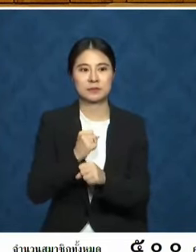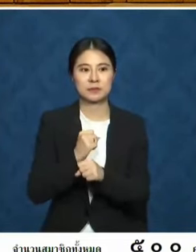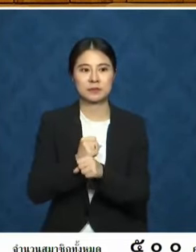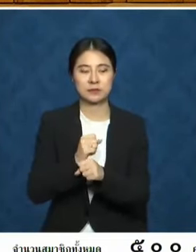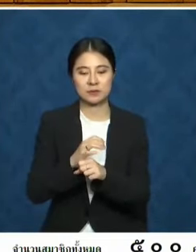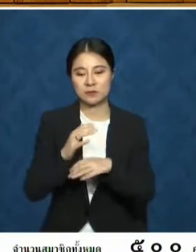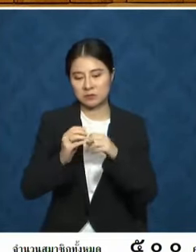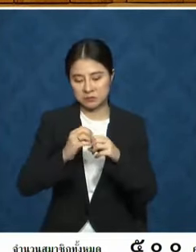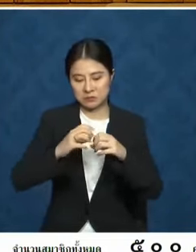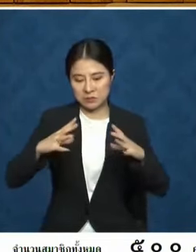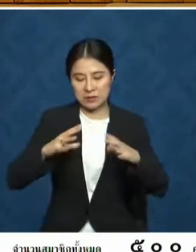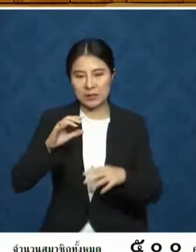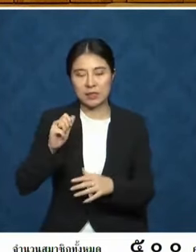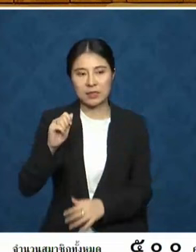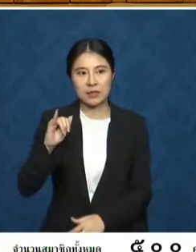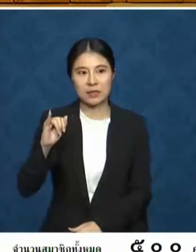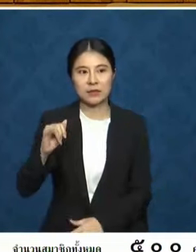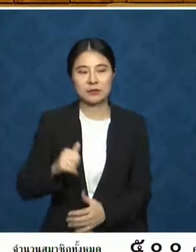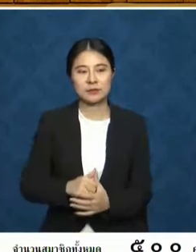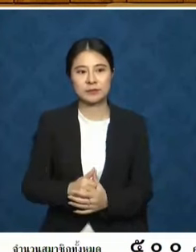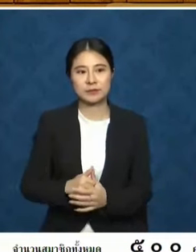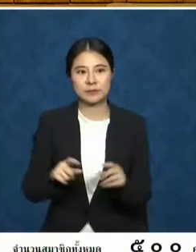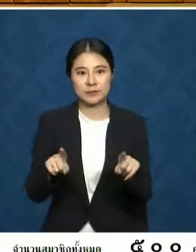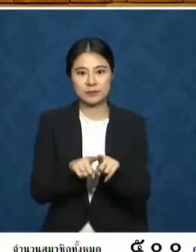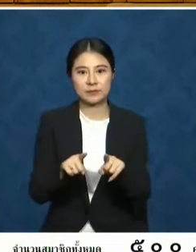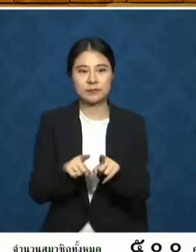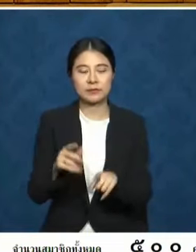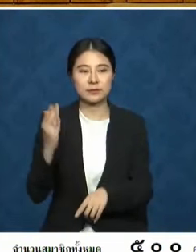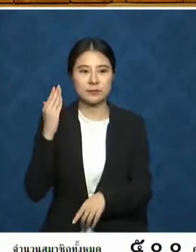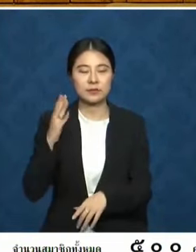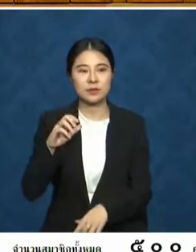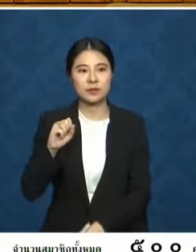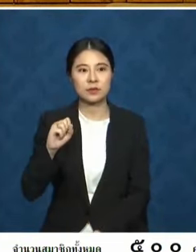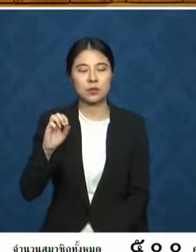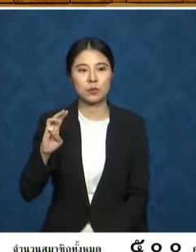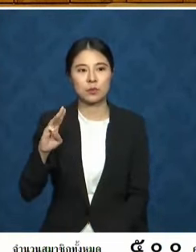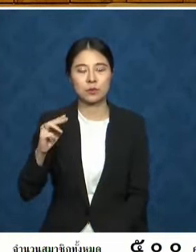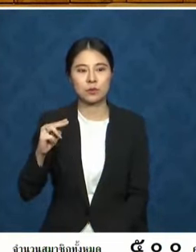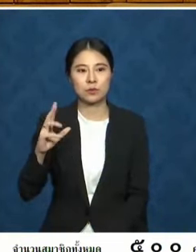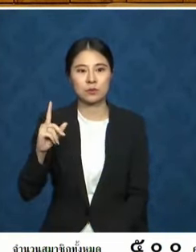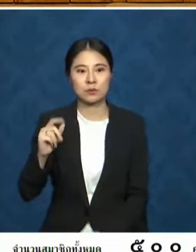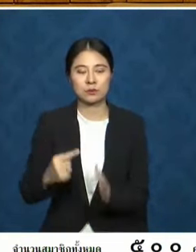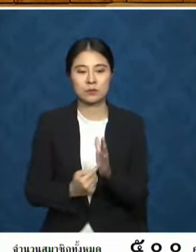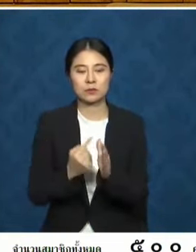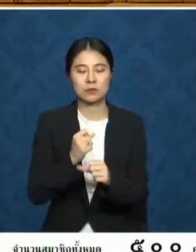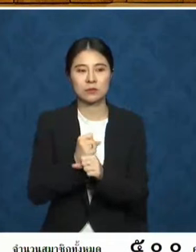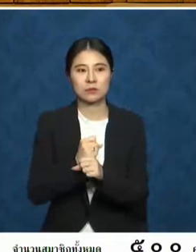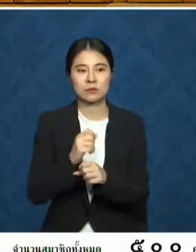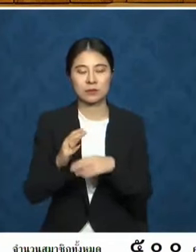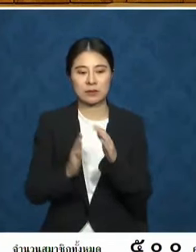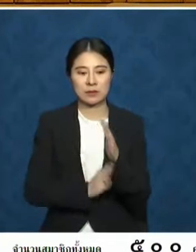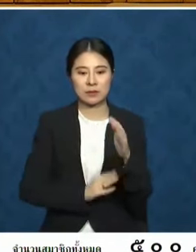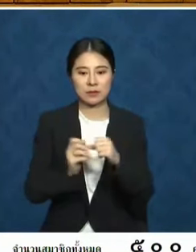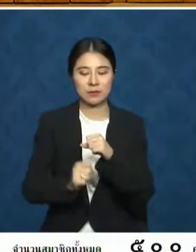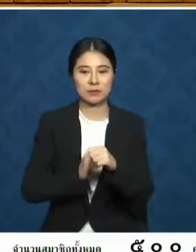ิ่มขยับในเรื่องของ AI และ Big Dataให้เหมือนกับตอนที่สวพทุช. เริ่มกอตั้ง Software Park เมื่อ 10 กว iedereenด